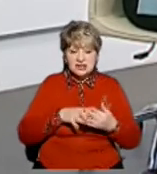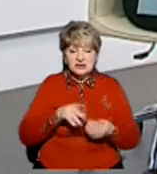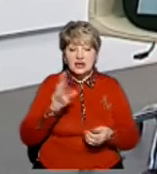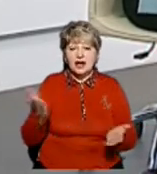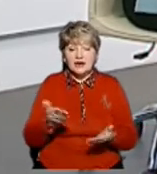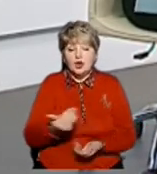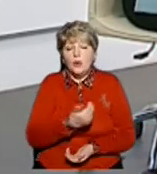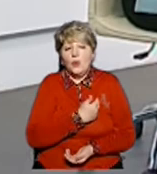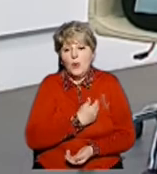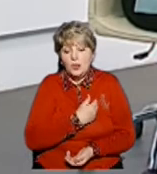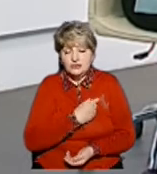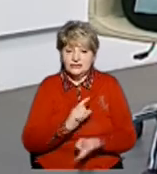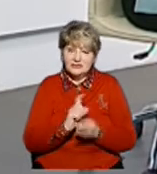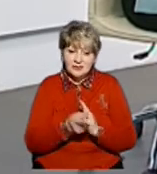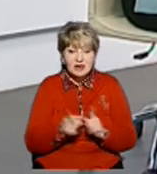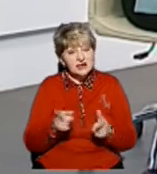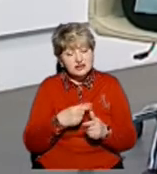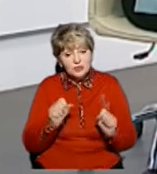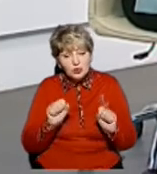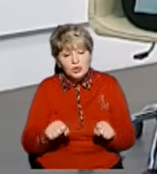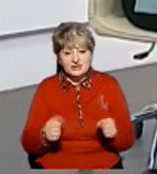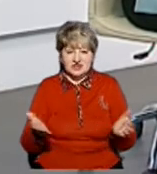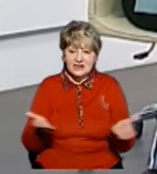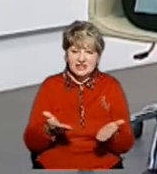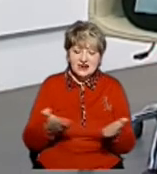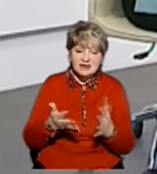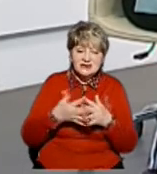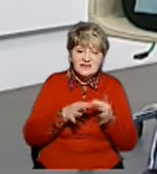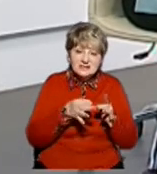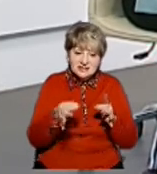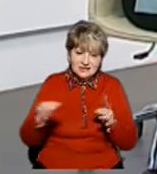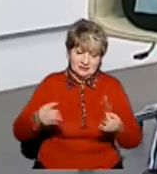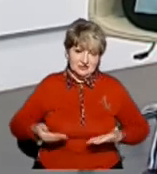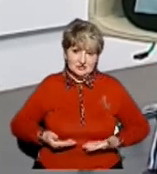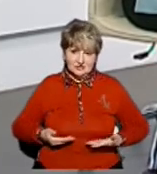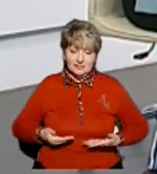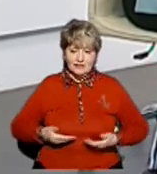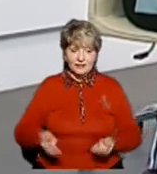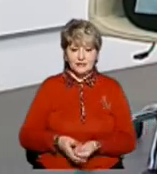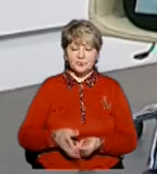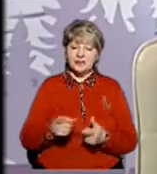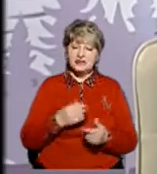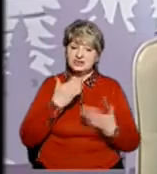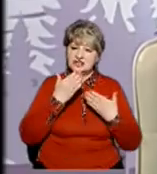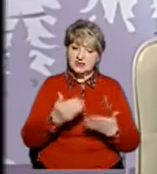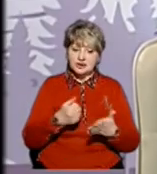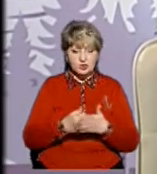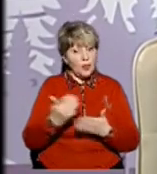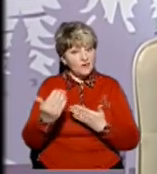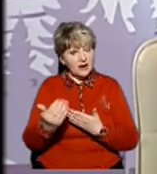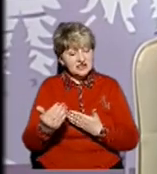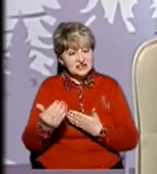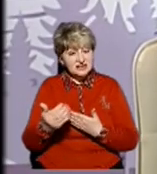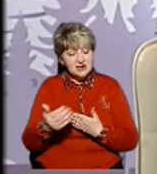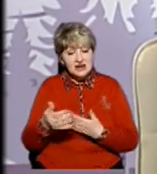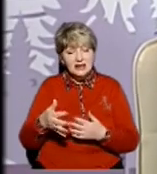і хочуть навіть, щоб чи можна десь в село і так далі. Да. Чи звертаються до вас з області, чи пропонують